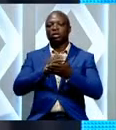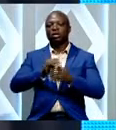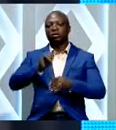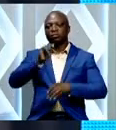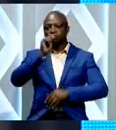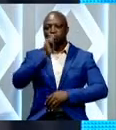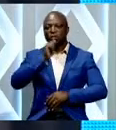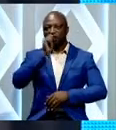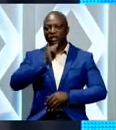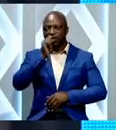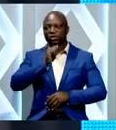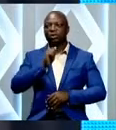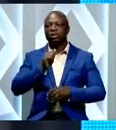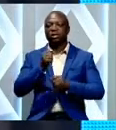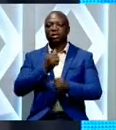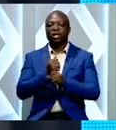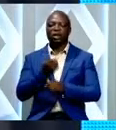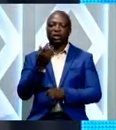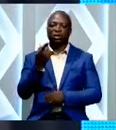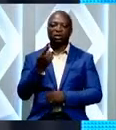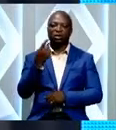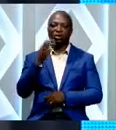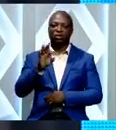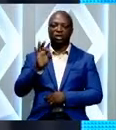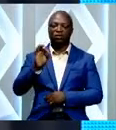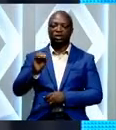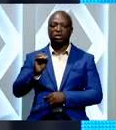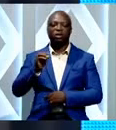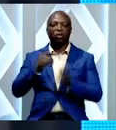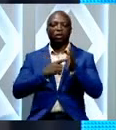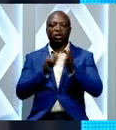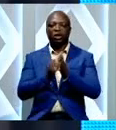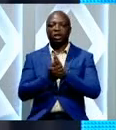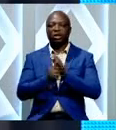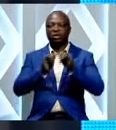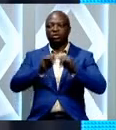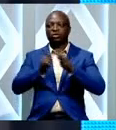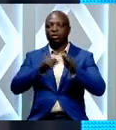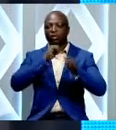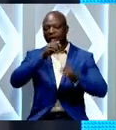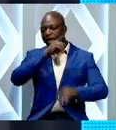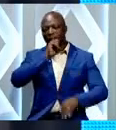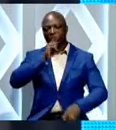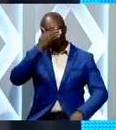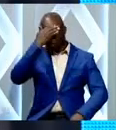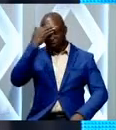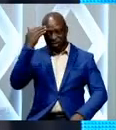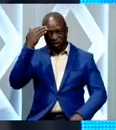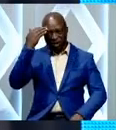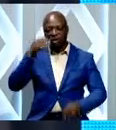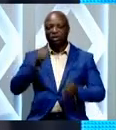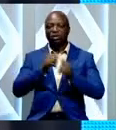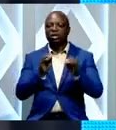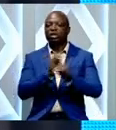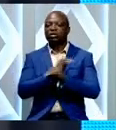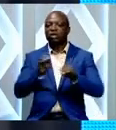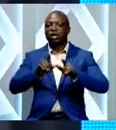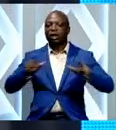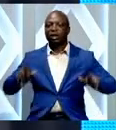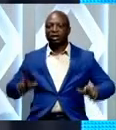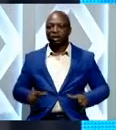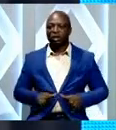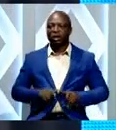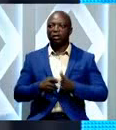90 ont montré que la qualité des institutions ne doit pas être négligée. Sans un cadre